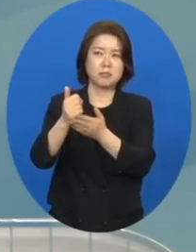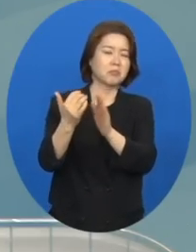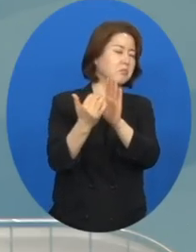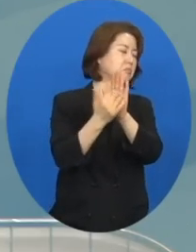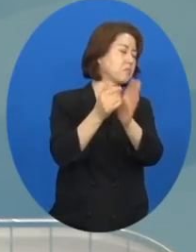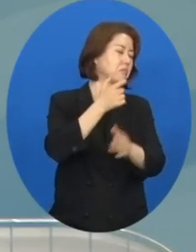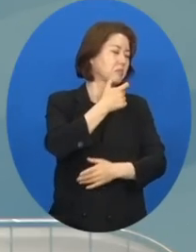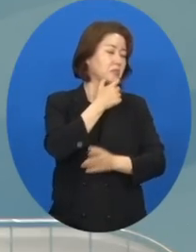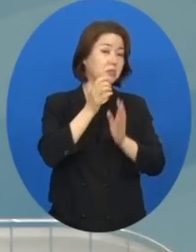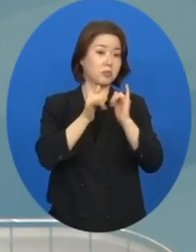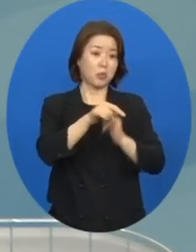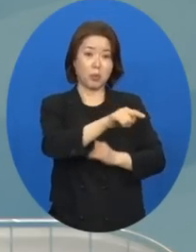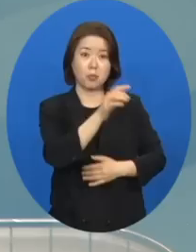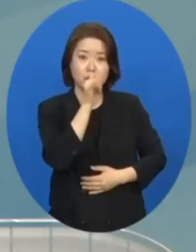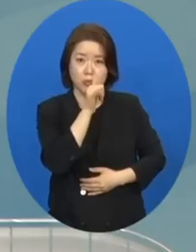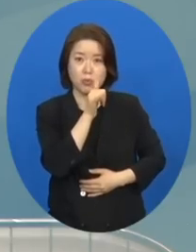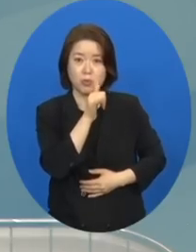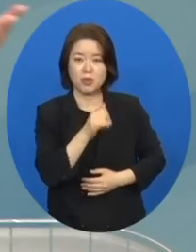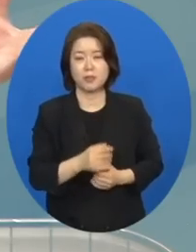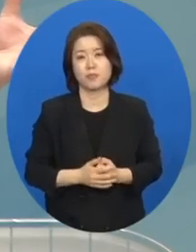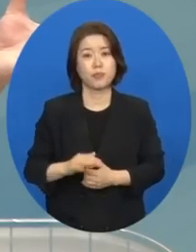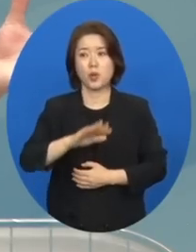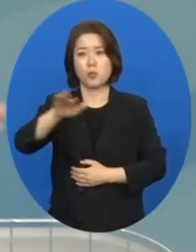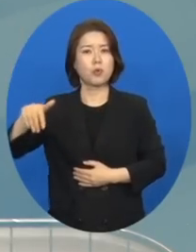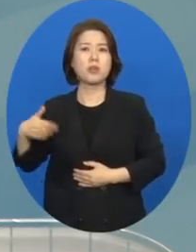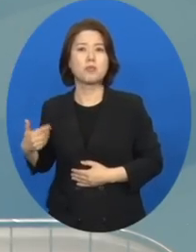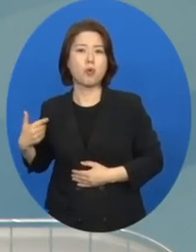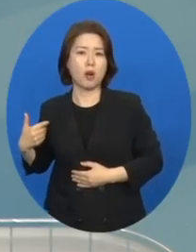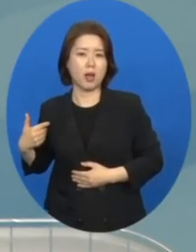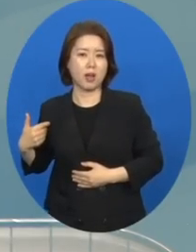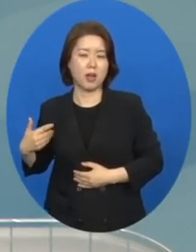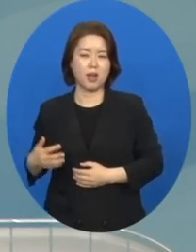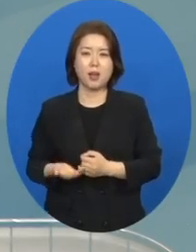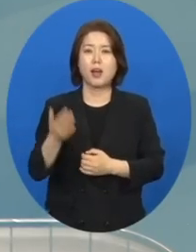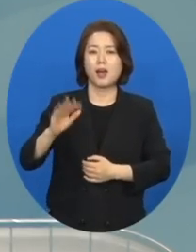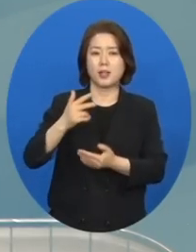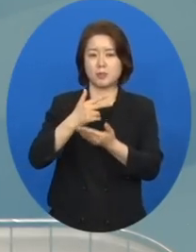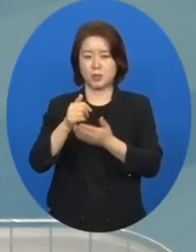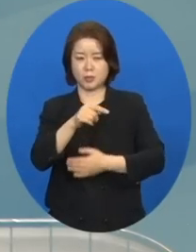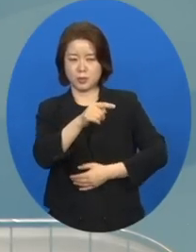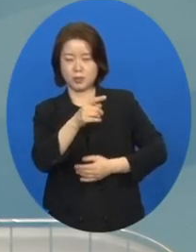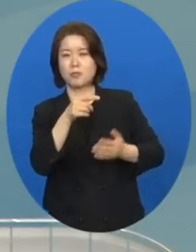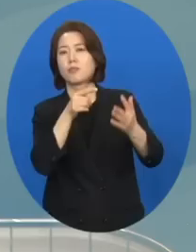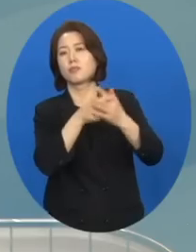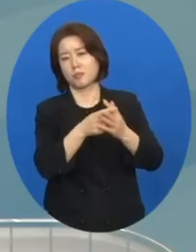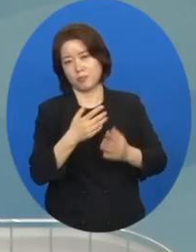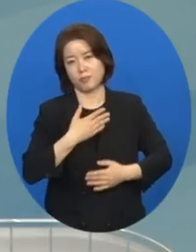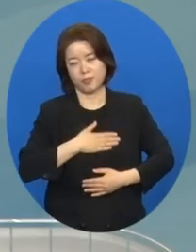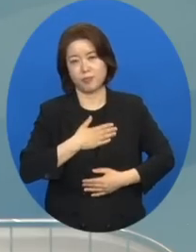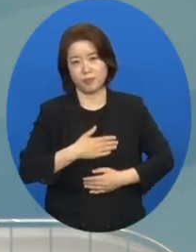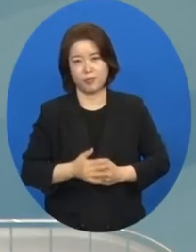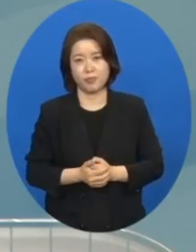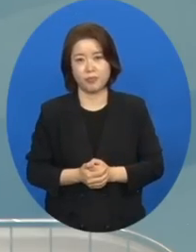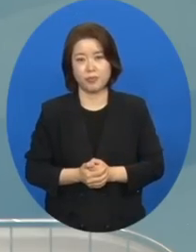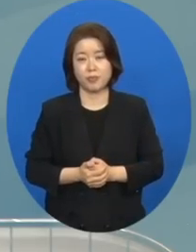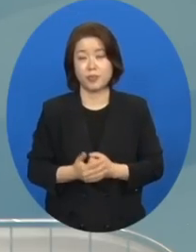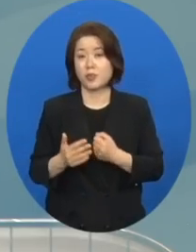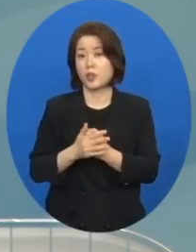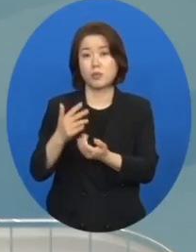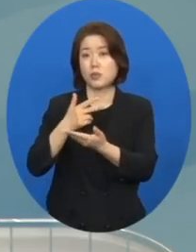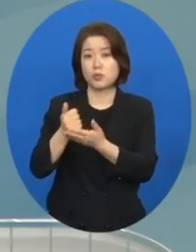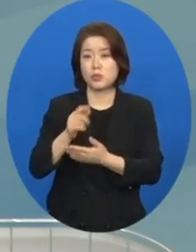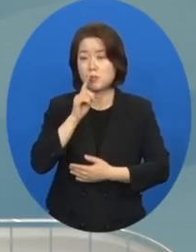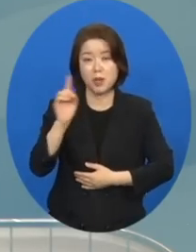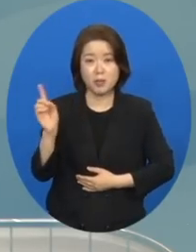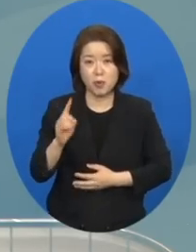사람들이 있더라는 것이죠 우리는 모르죠 주님은 아신다는 거예요 그래서 주님은 뭐라고 하시는 오늘